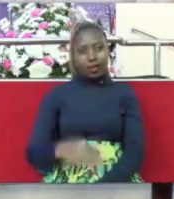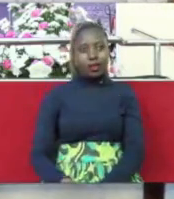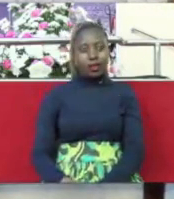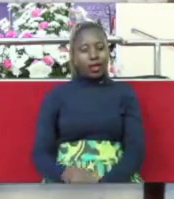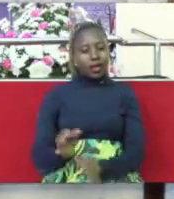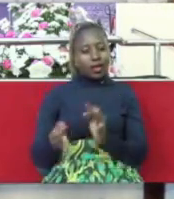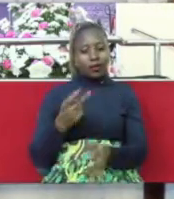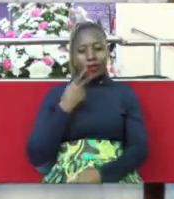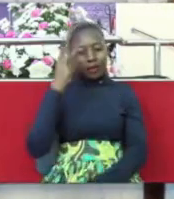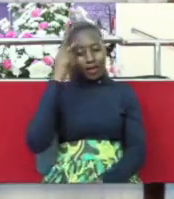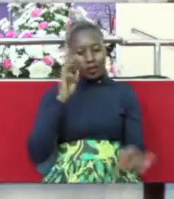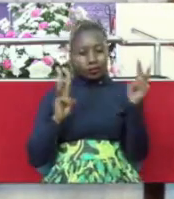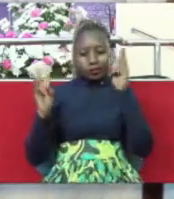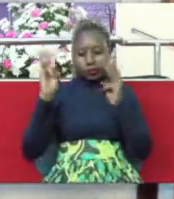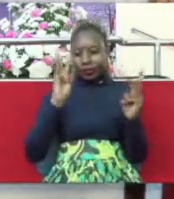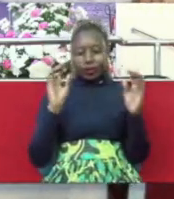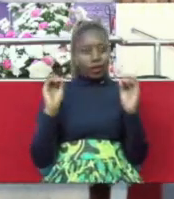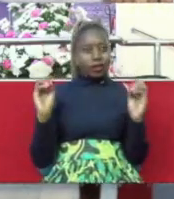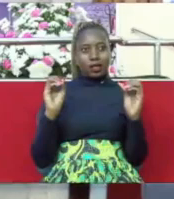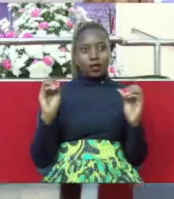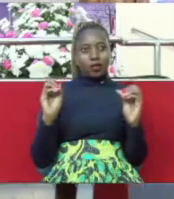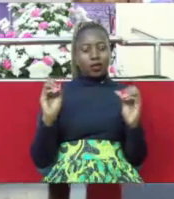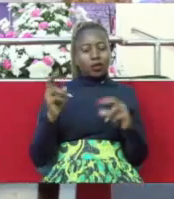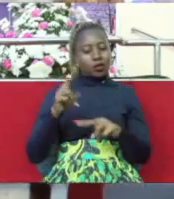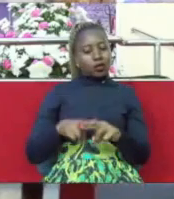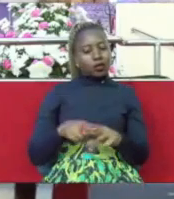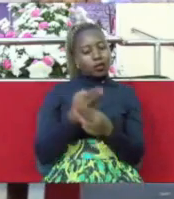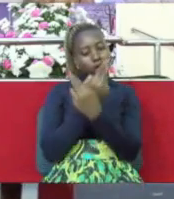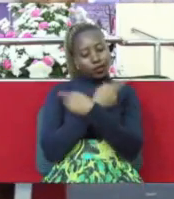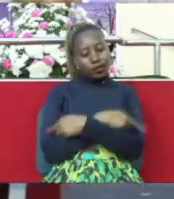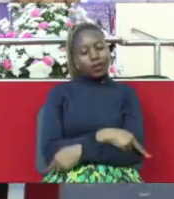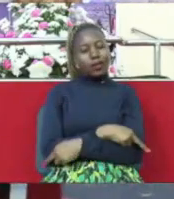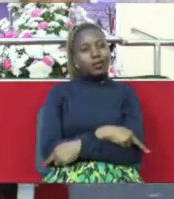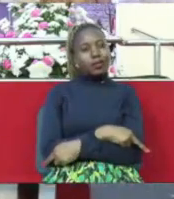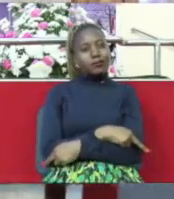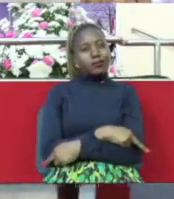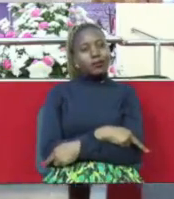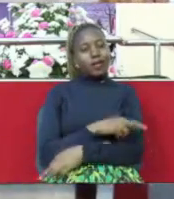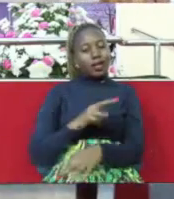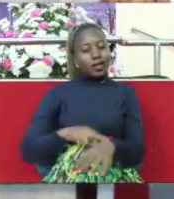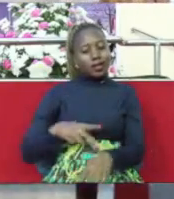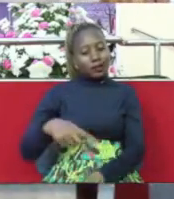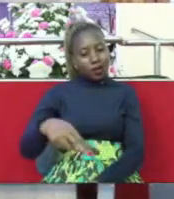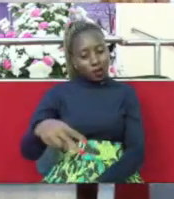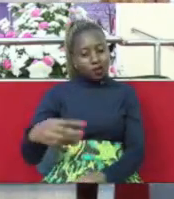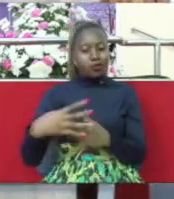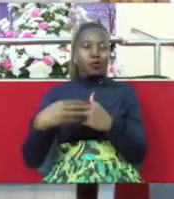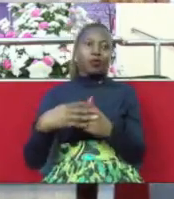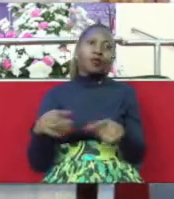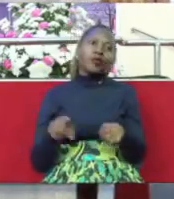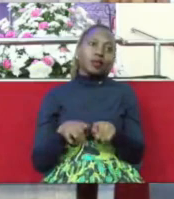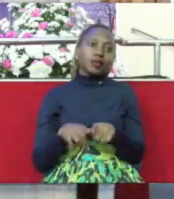kama mzazi haonekani kama akona hofu, you sit and relax. Unakaa pale na unatulia. When he walks, you walks. Wakati anatembea unatembea.